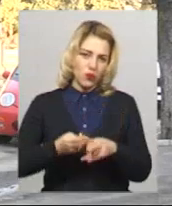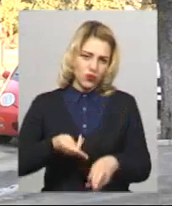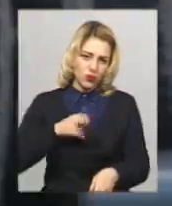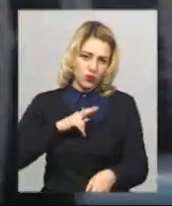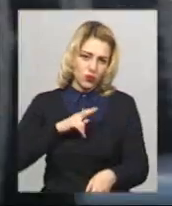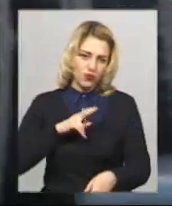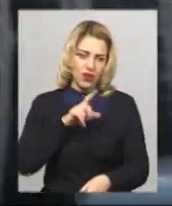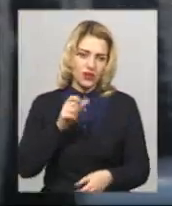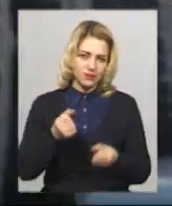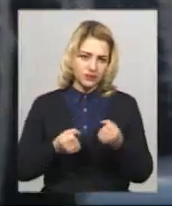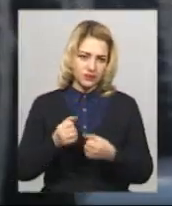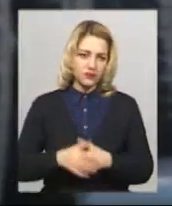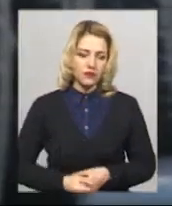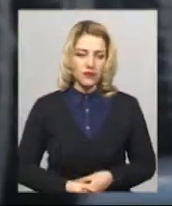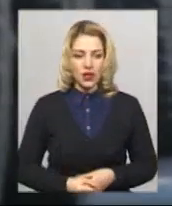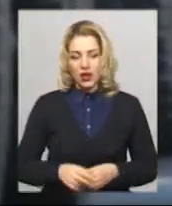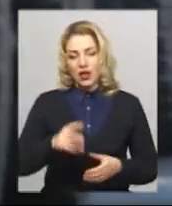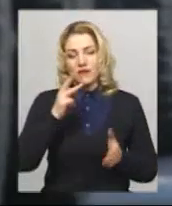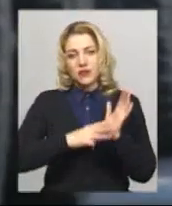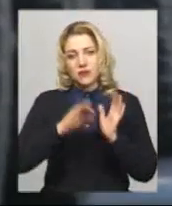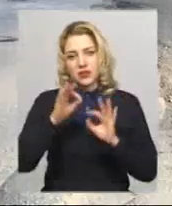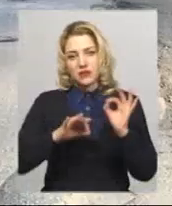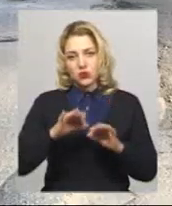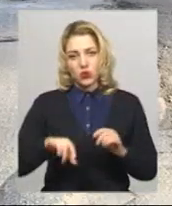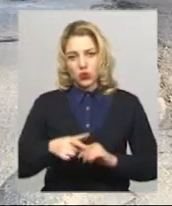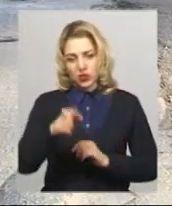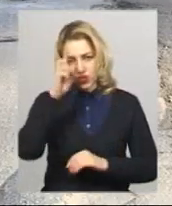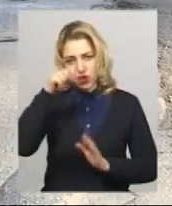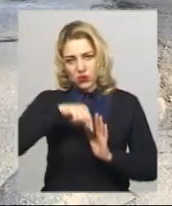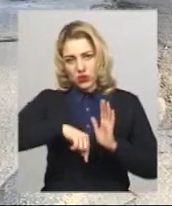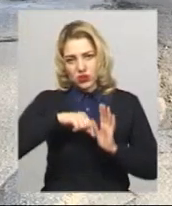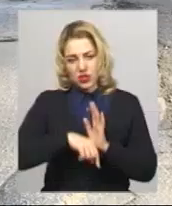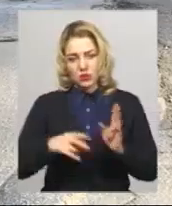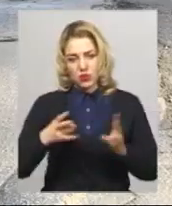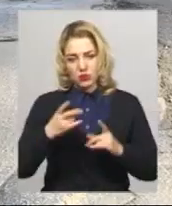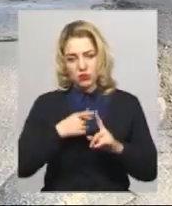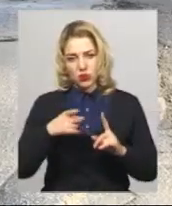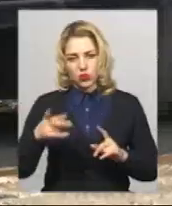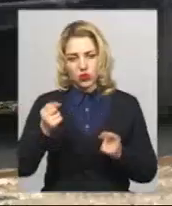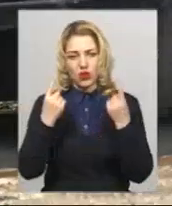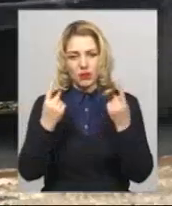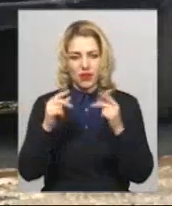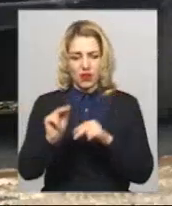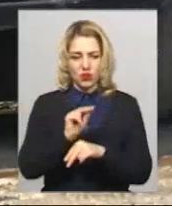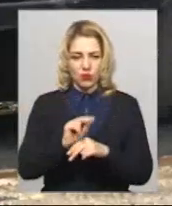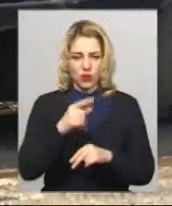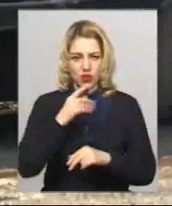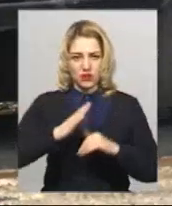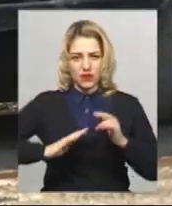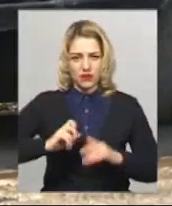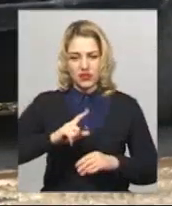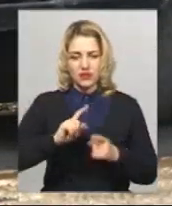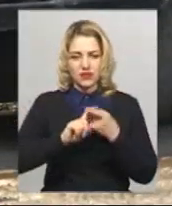заподіяної шкоди. 80% доріг державного значення, що знаходяться на території області, потребують поточного та капітального ремонту, каже фахівець із зв'язків